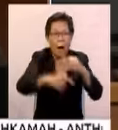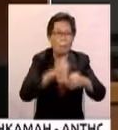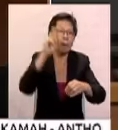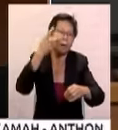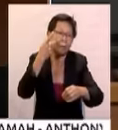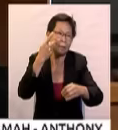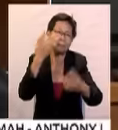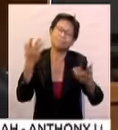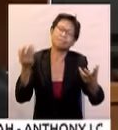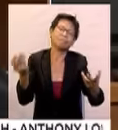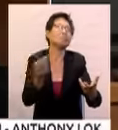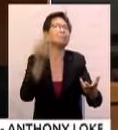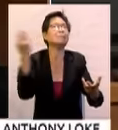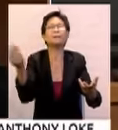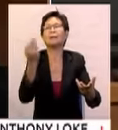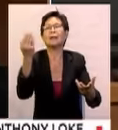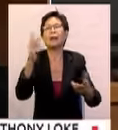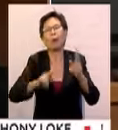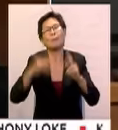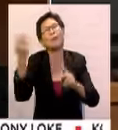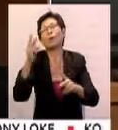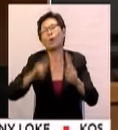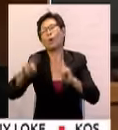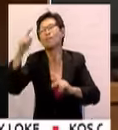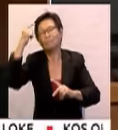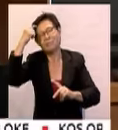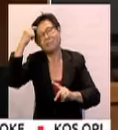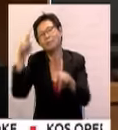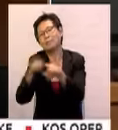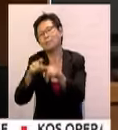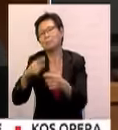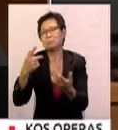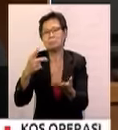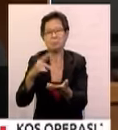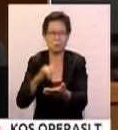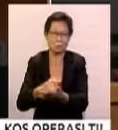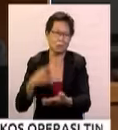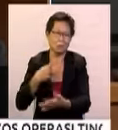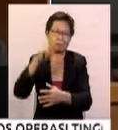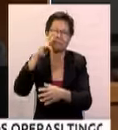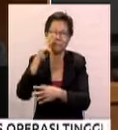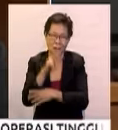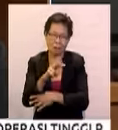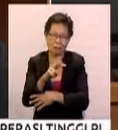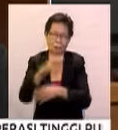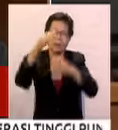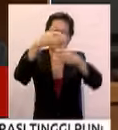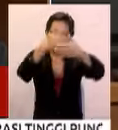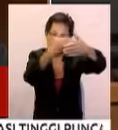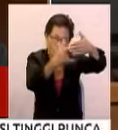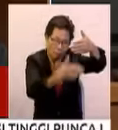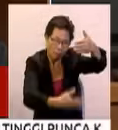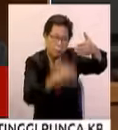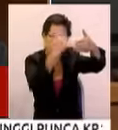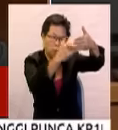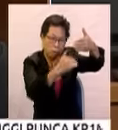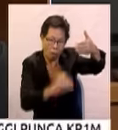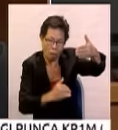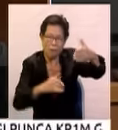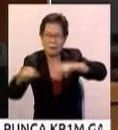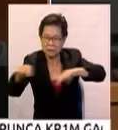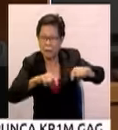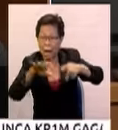tak hairan lah orang fikir macam ni. Sebab keputusan kita tengok balik kronologi dia. Keputusan mengambil